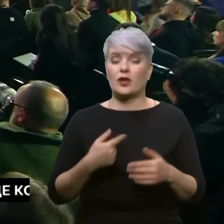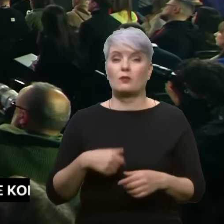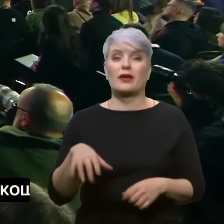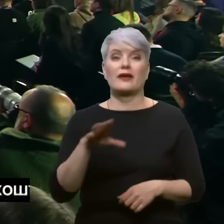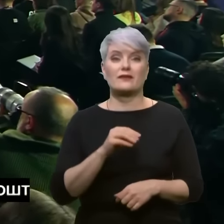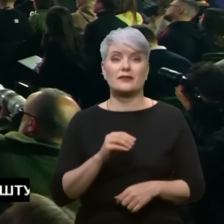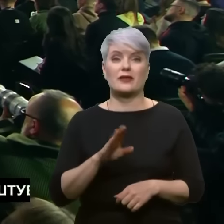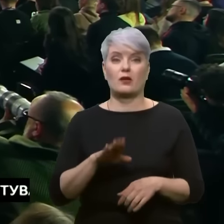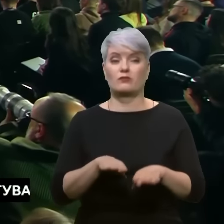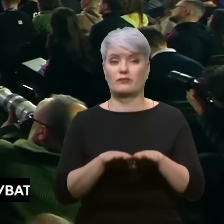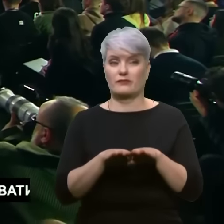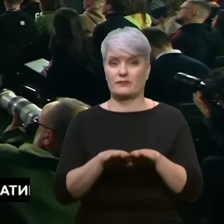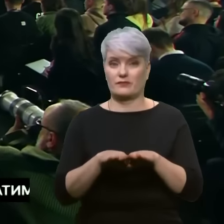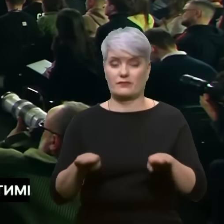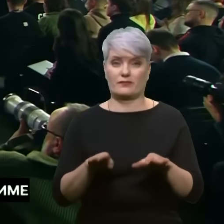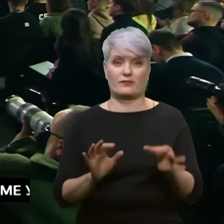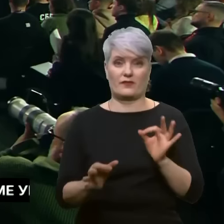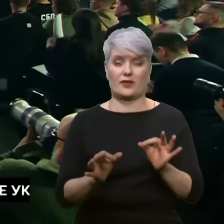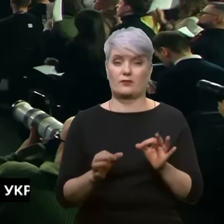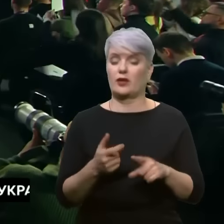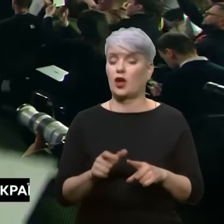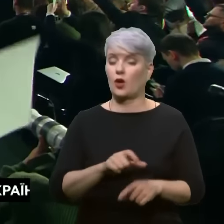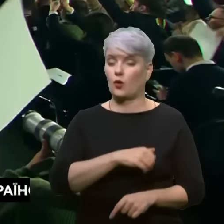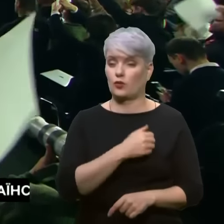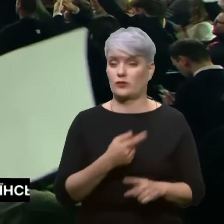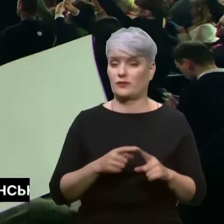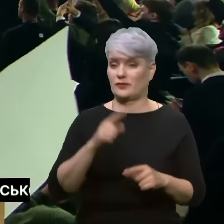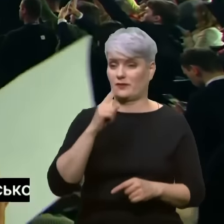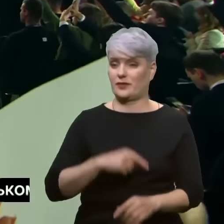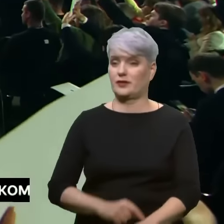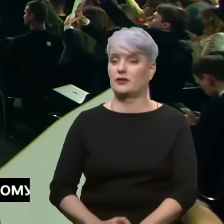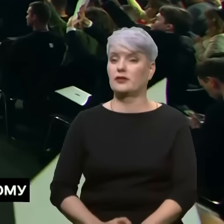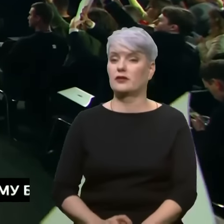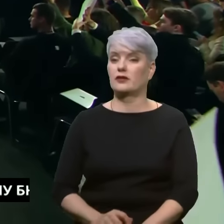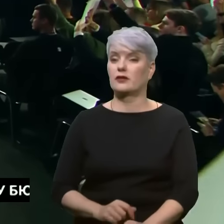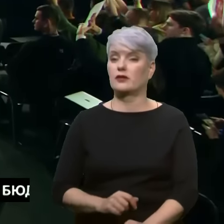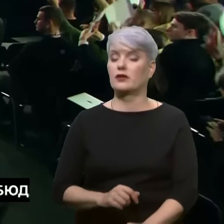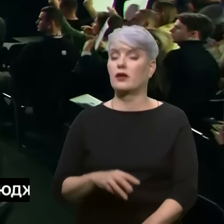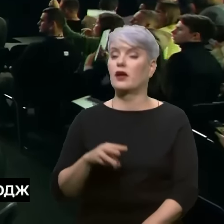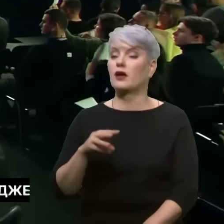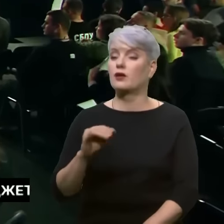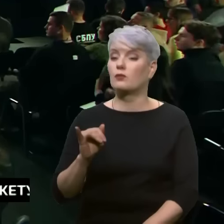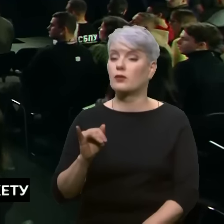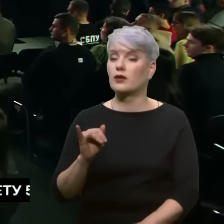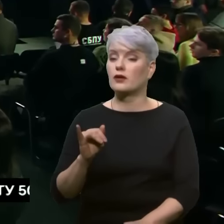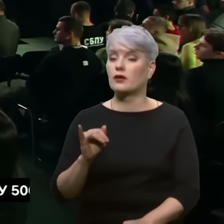все вирівнюємо. Я дуже вірю і хочу в це вірити. Ми Україна, будь ласка.